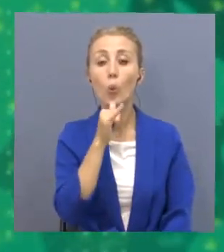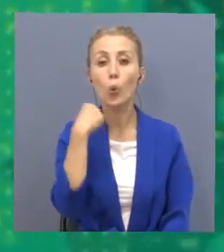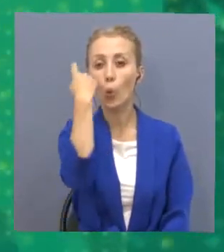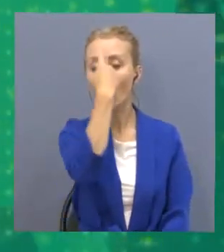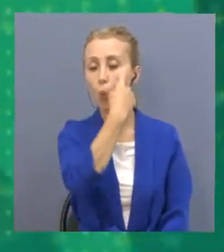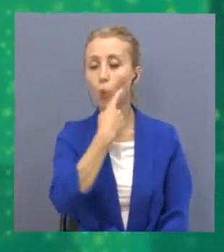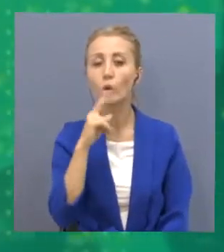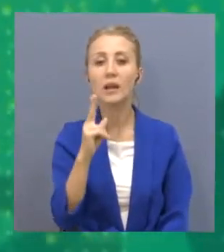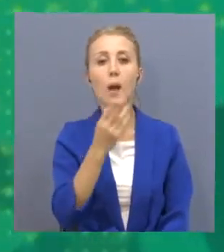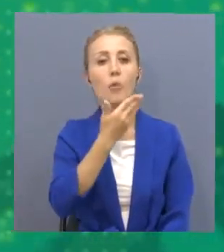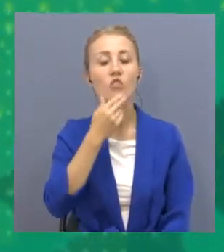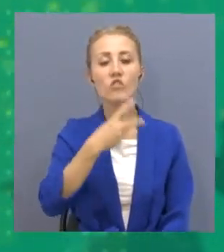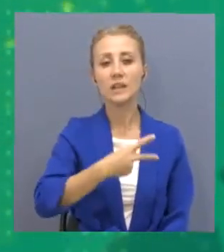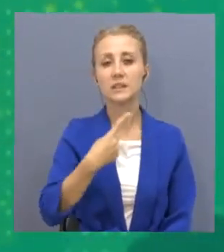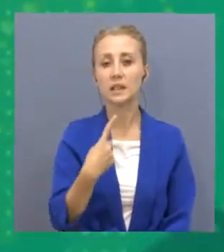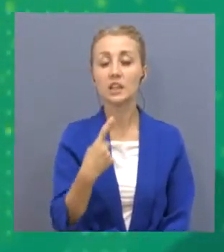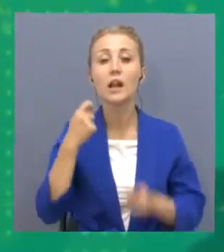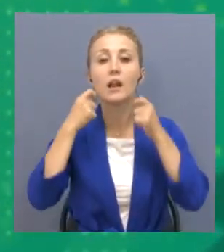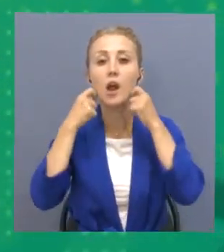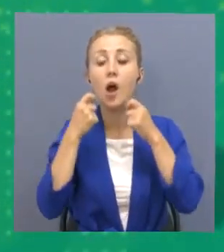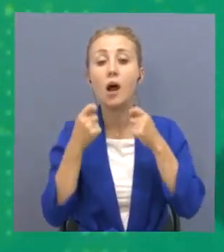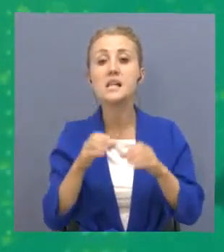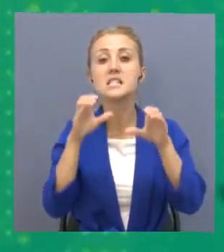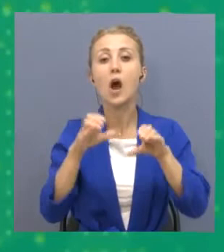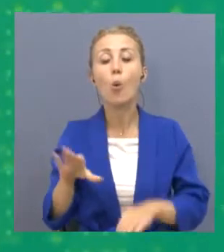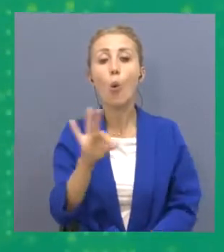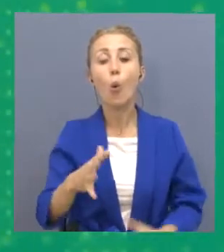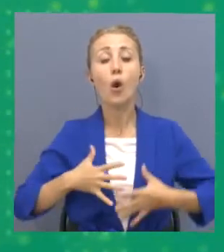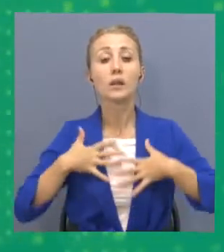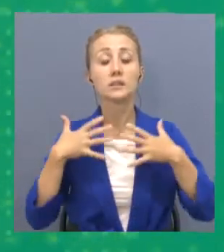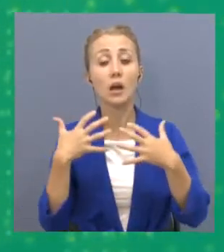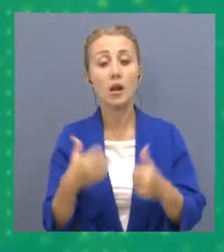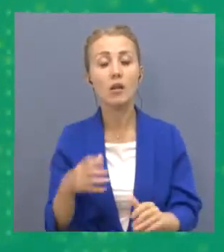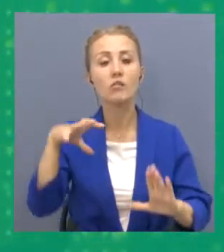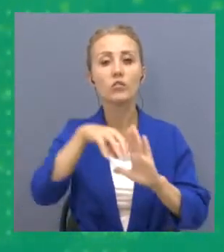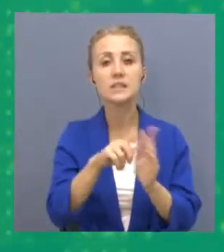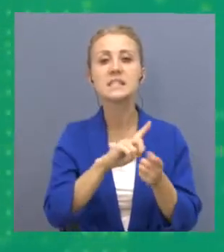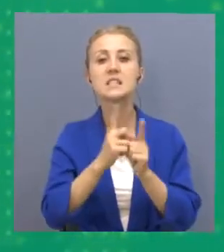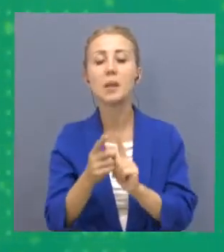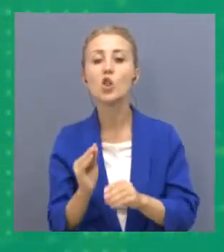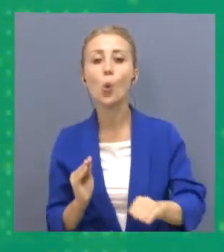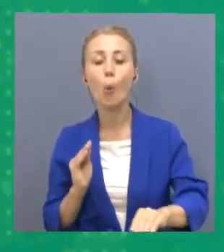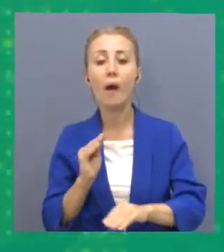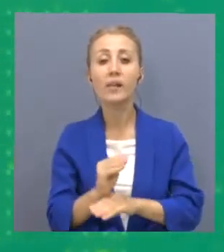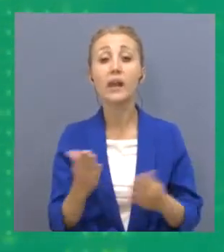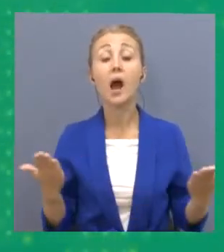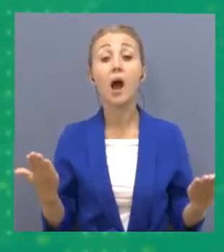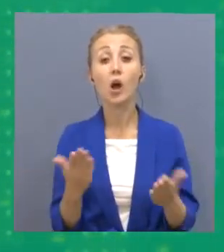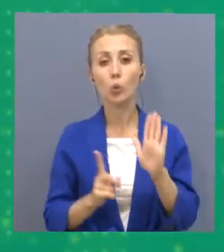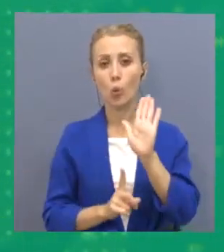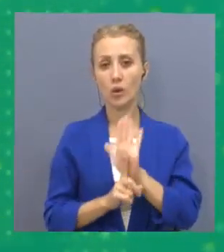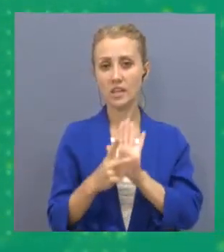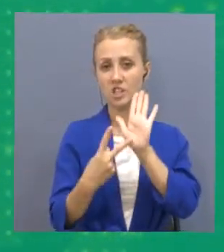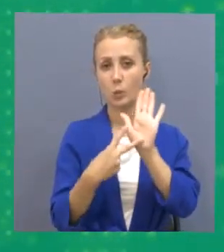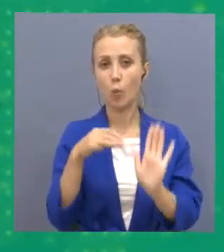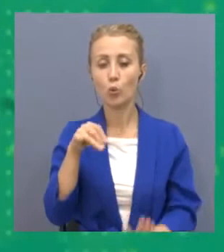не достигшим 21 года. Кодекс о здоровье народа и системе здравоохранения внесены изменения и дополнения, которые вступили в силу с